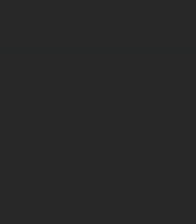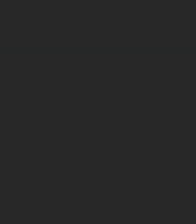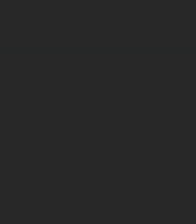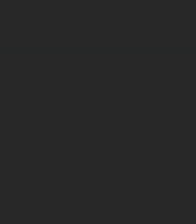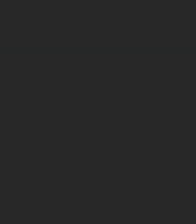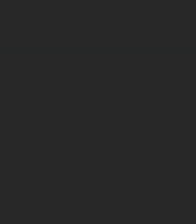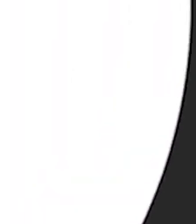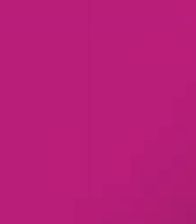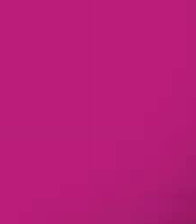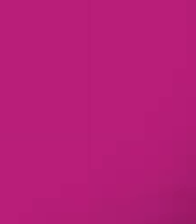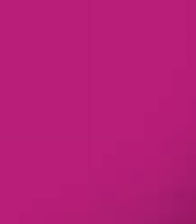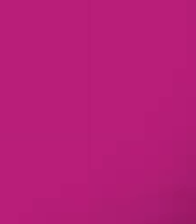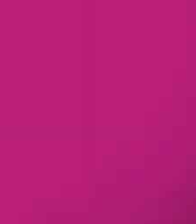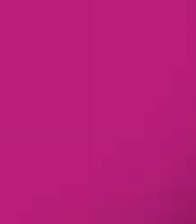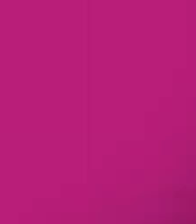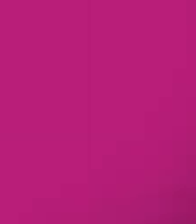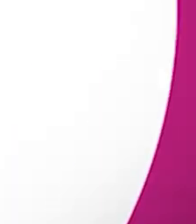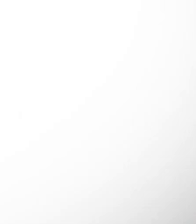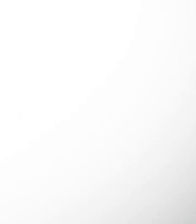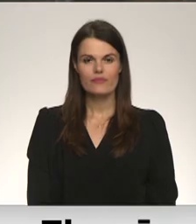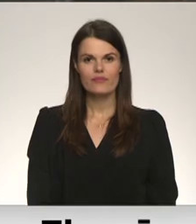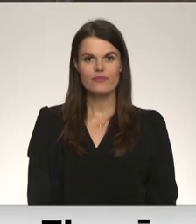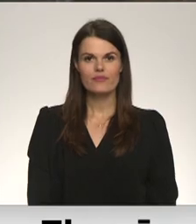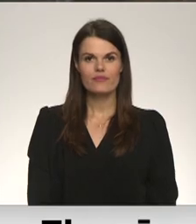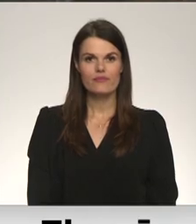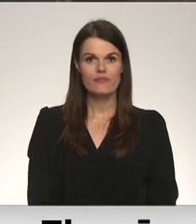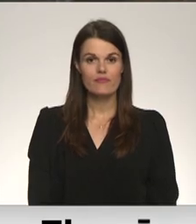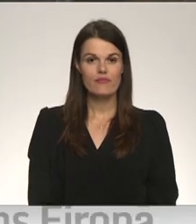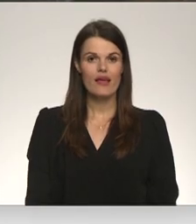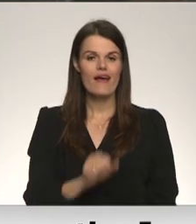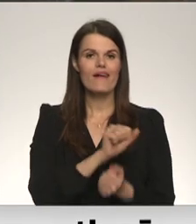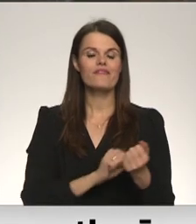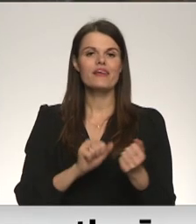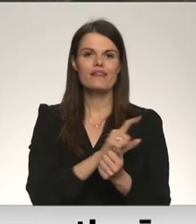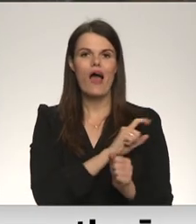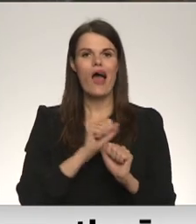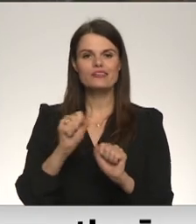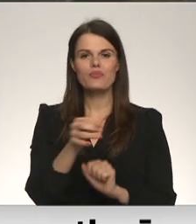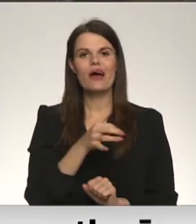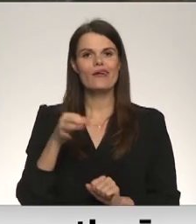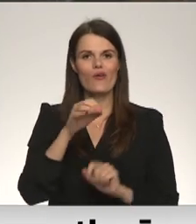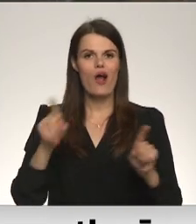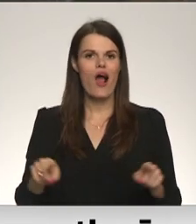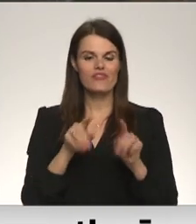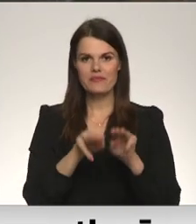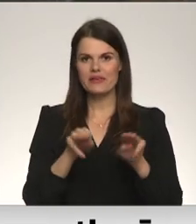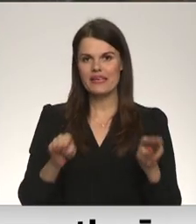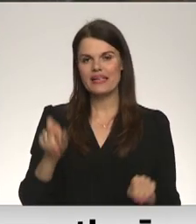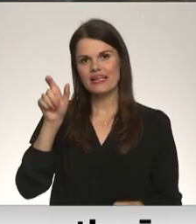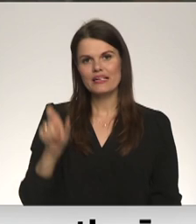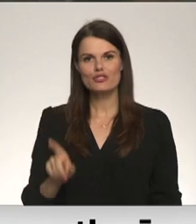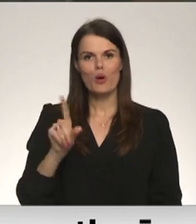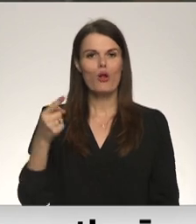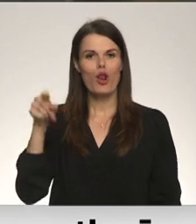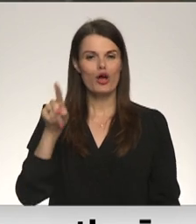Re! Viss ēters ir te! Vides aizsardzības un reģionālās attīstības ministra Artūra